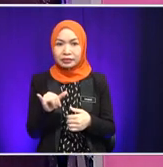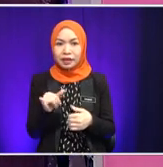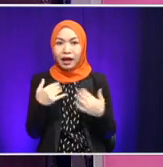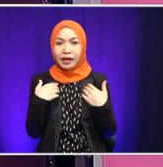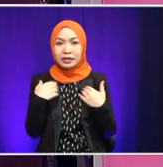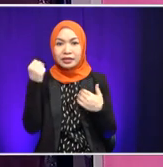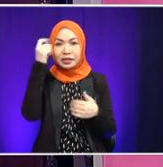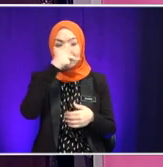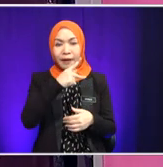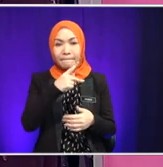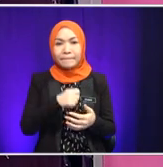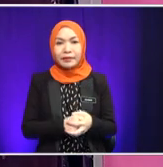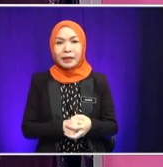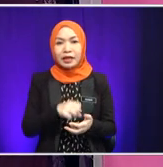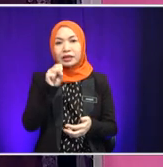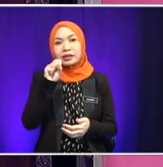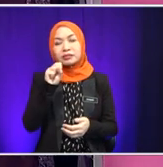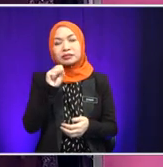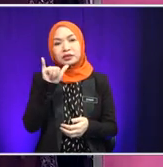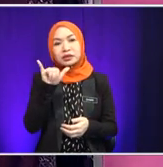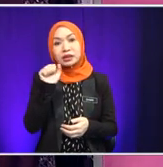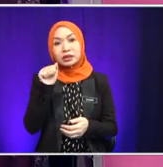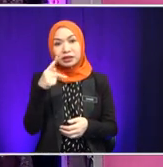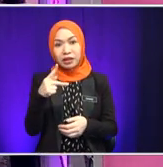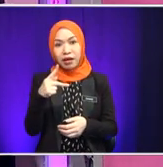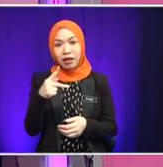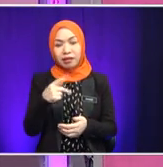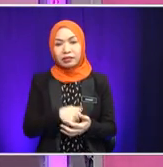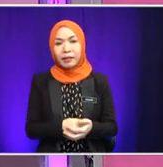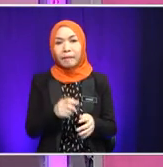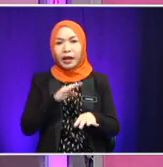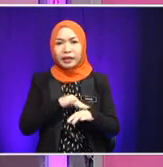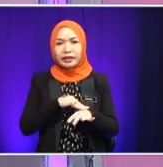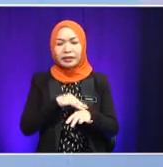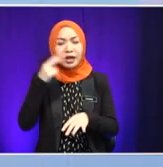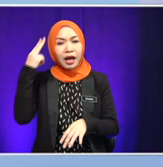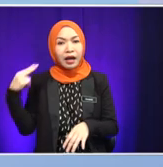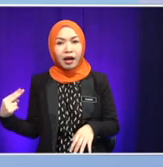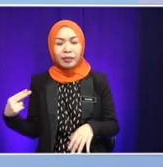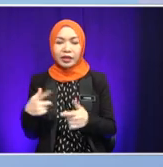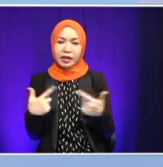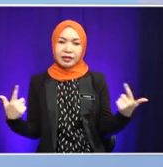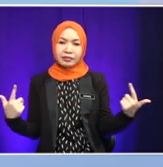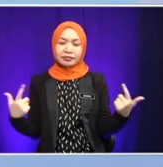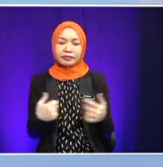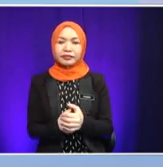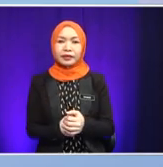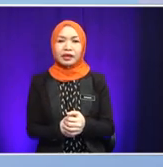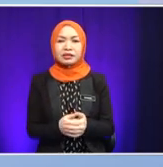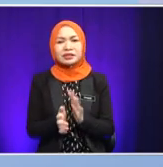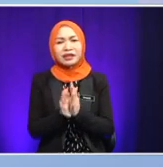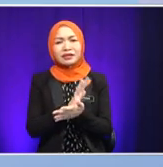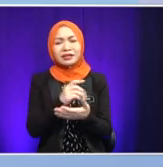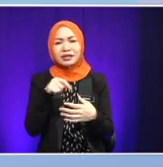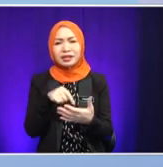prasangka terhadap agama lain Oke jadi ini juga boleh menyebabkan kejujuran itu tidak dapat mencapai untuk hidup